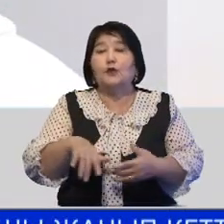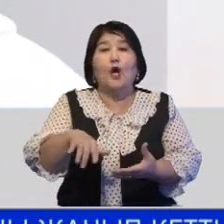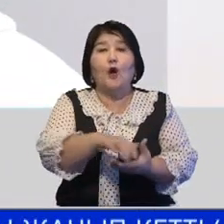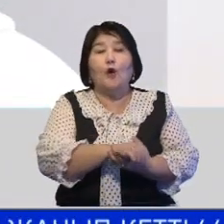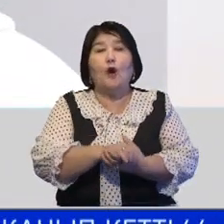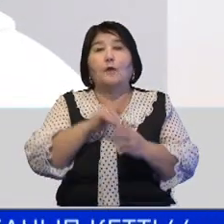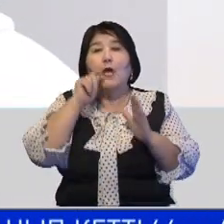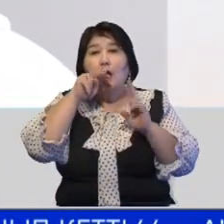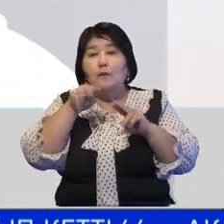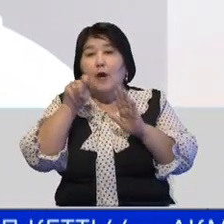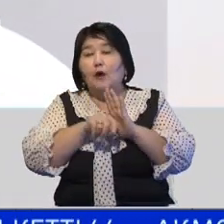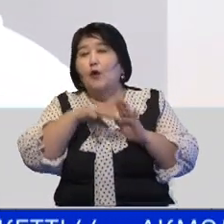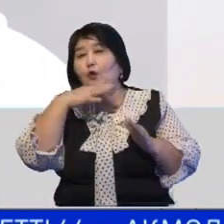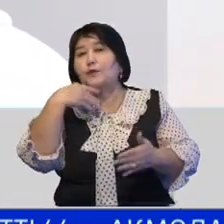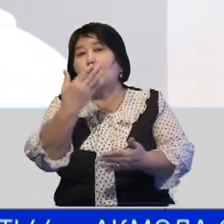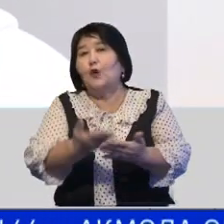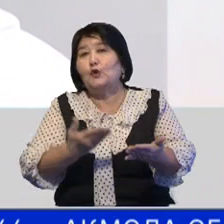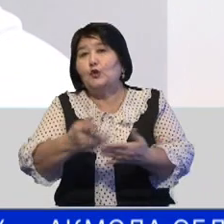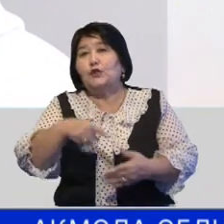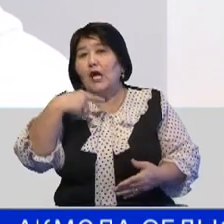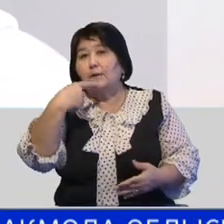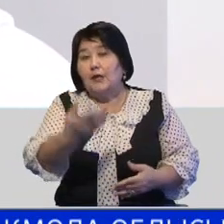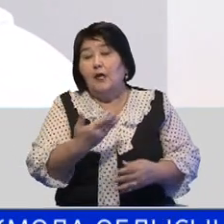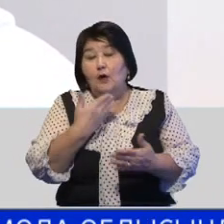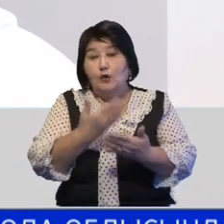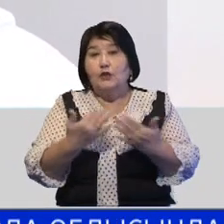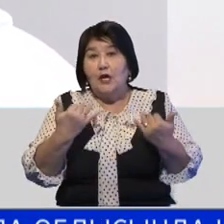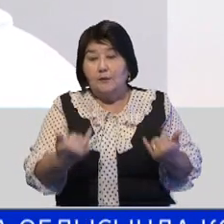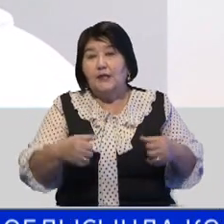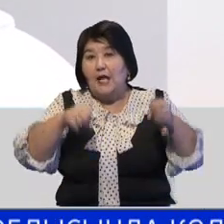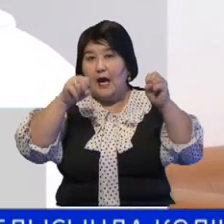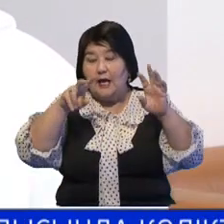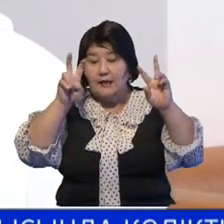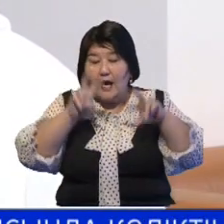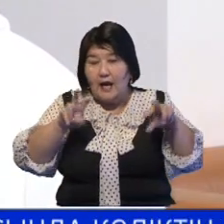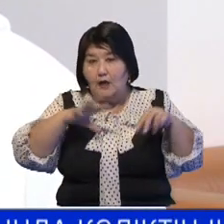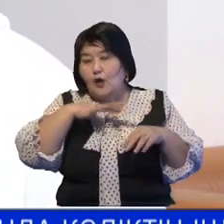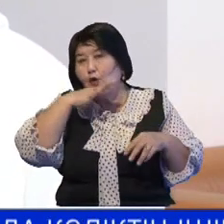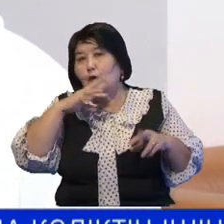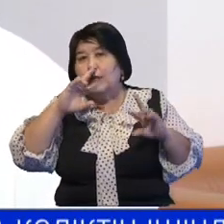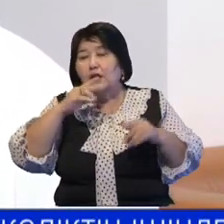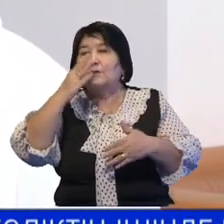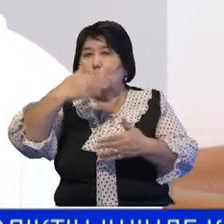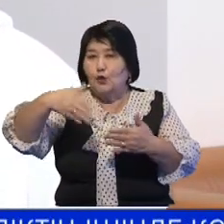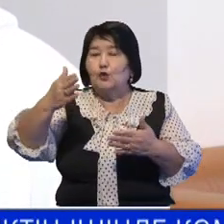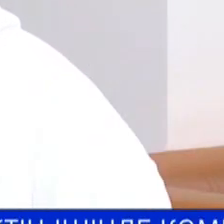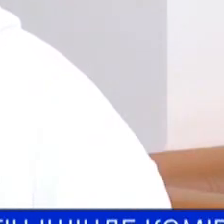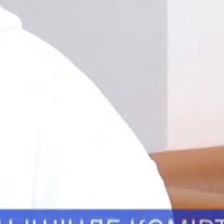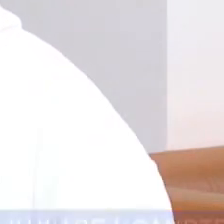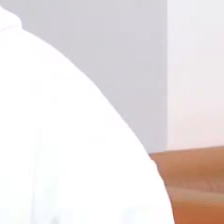қоғамдық бақылау арқылы көптеген ұсыныстар берілген болатын, сол ұсыныстардың биыл да арнайы қарап шығып көптеген кемшіліктердің жойылғанын көріп отырмыз.